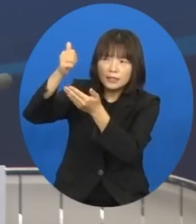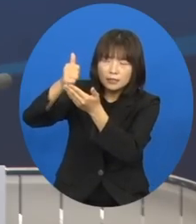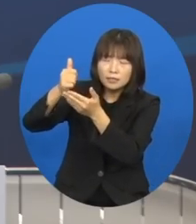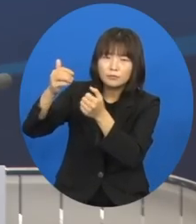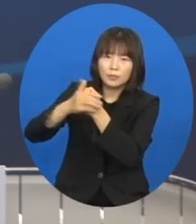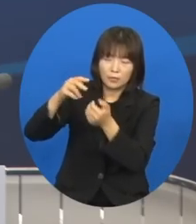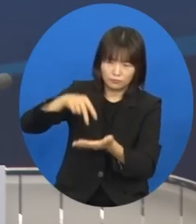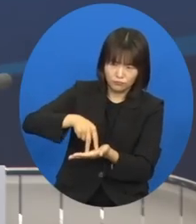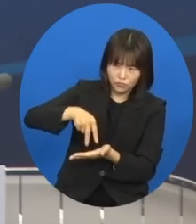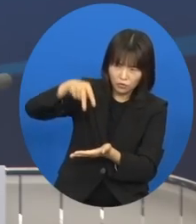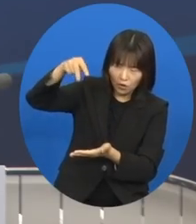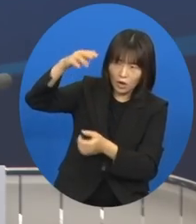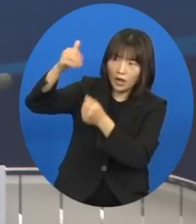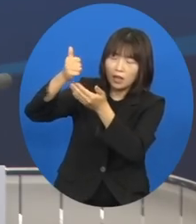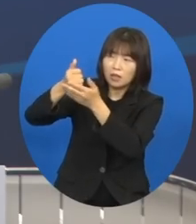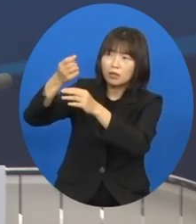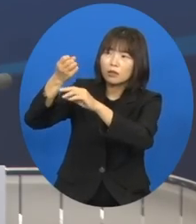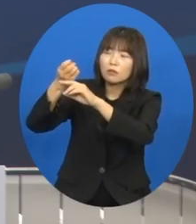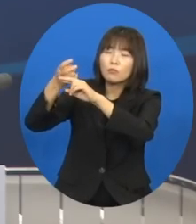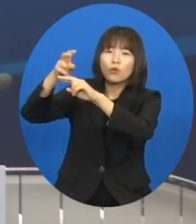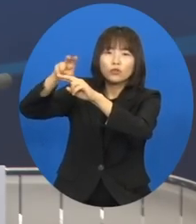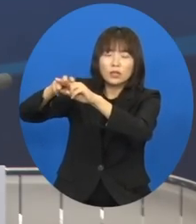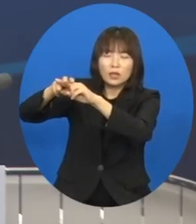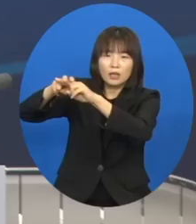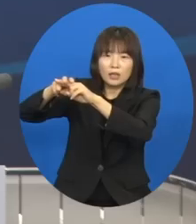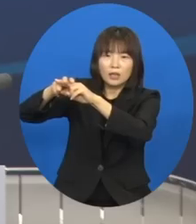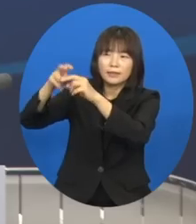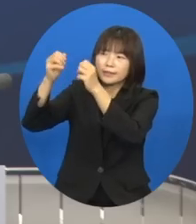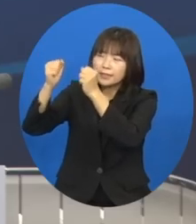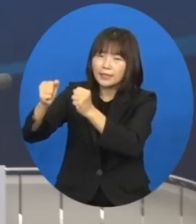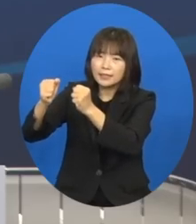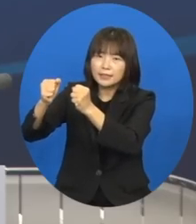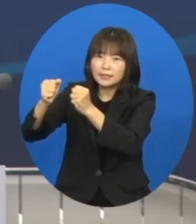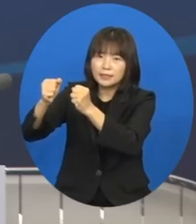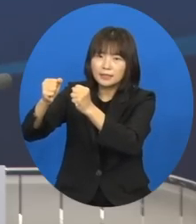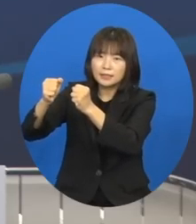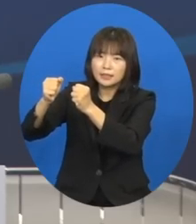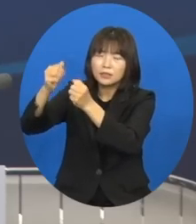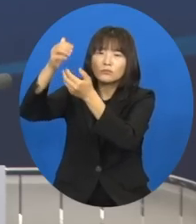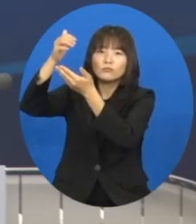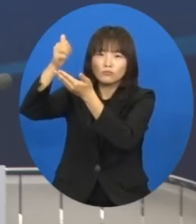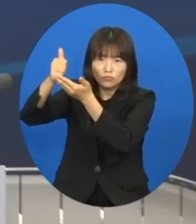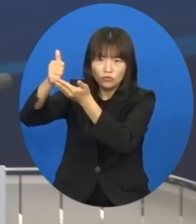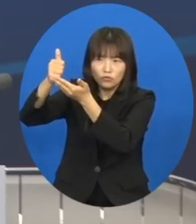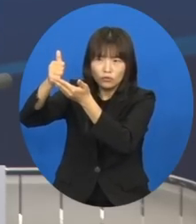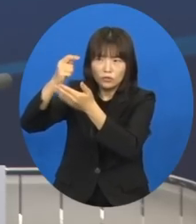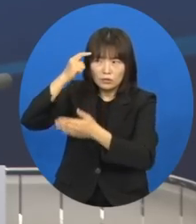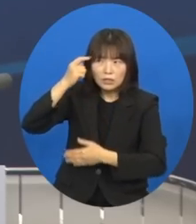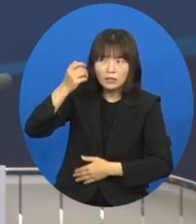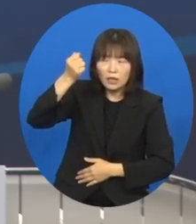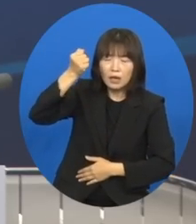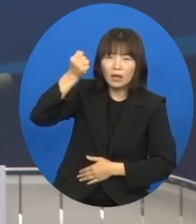승천하셔서 하나님 보좌 위에 계신 그분 신성을 가지신 그분이라고만 생각했는데